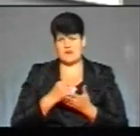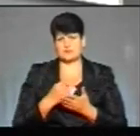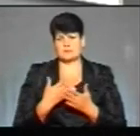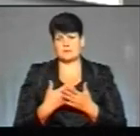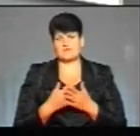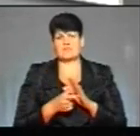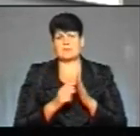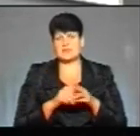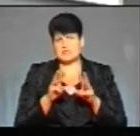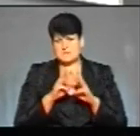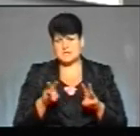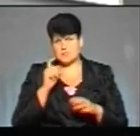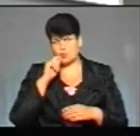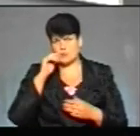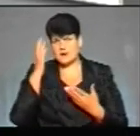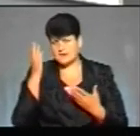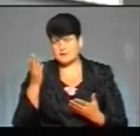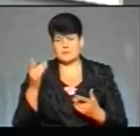на Кабінеті міністрів України, або, можливо,